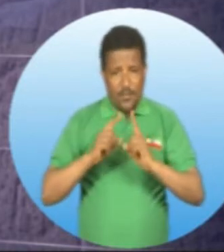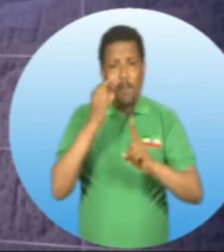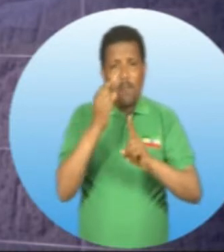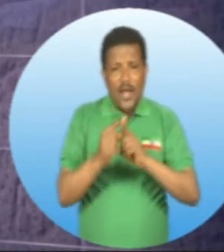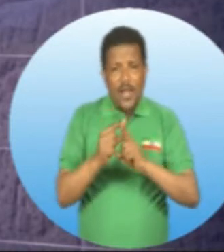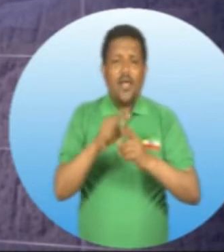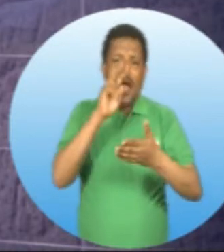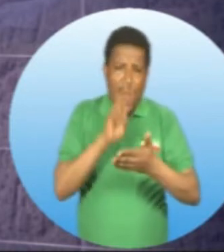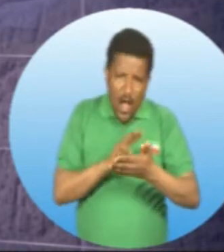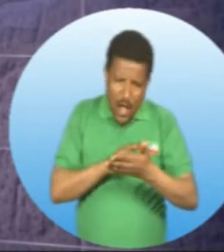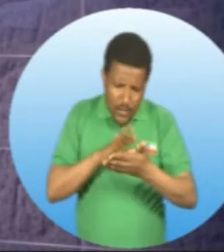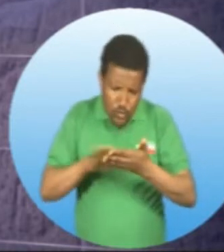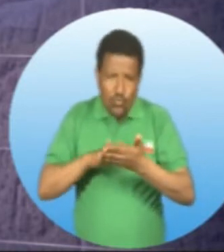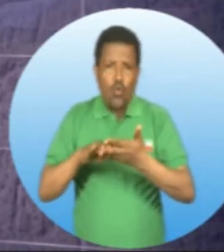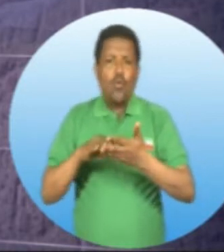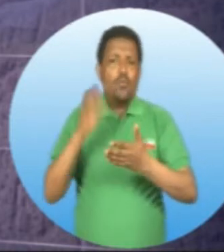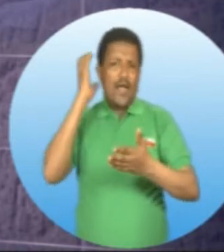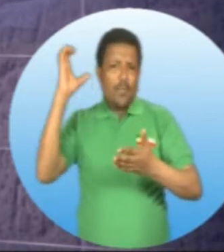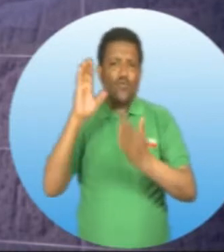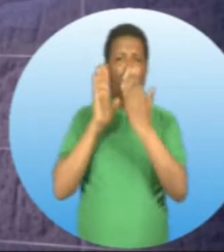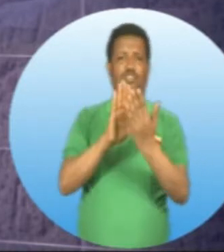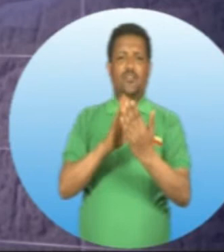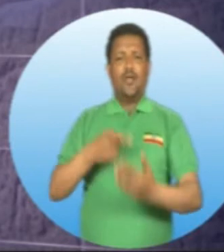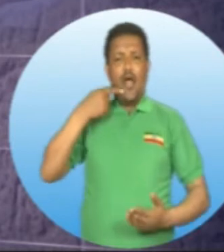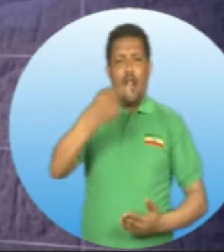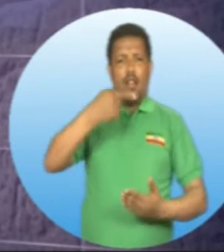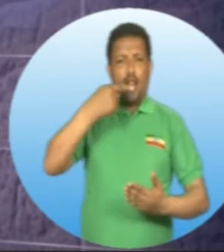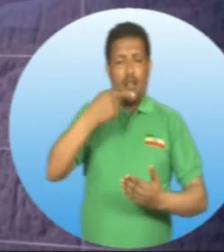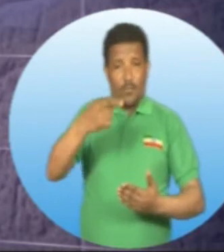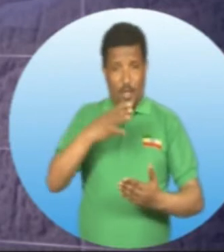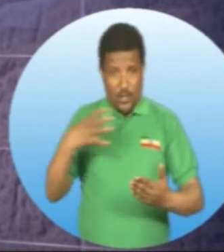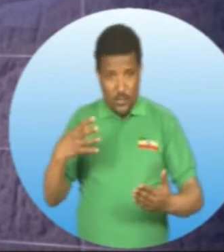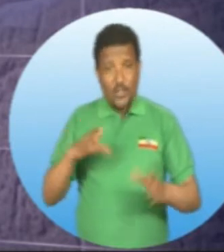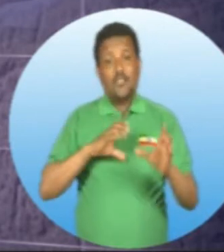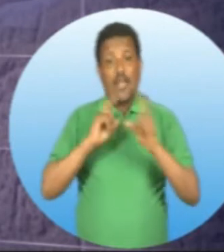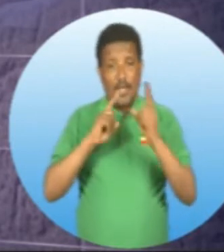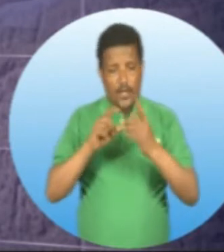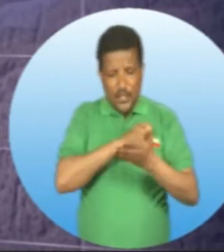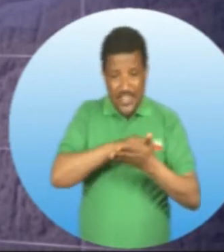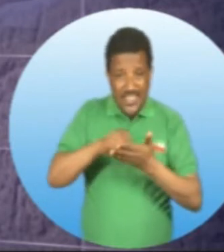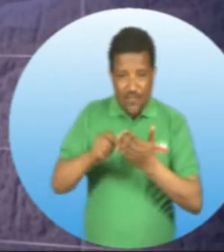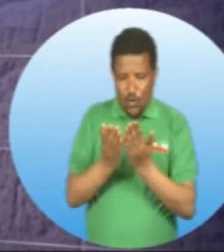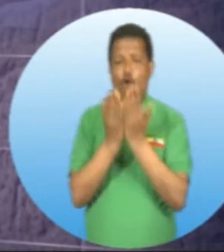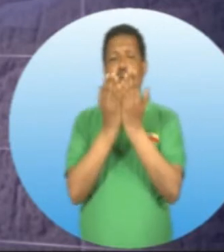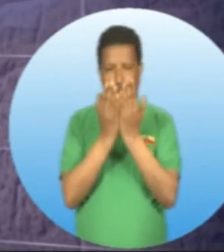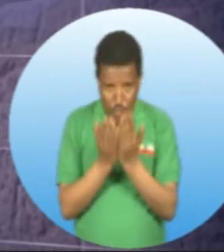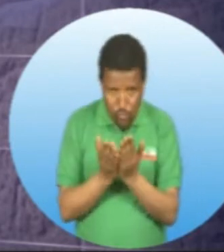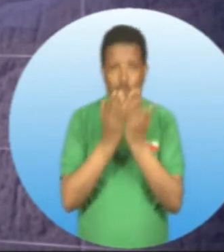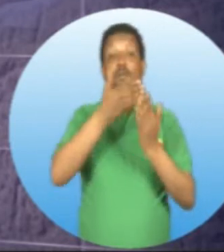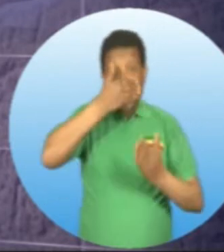ንግግርን በቃላት ንቶ በአድማጮች ፊት የሚያቀርብ ተናጋሪ የተጻፈ ንግግር በንባብ ከመያሰማ